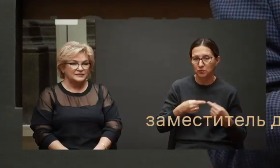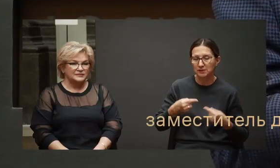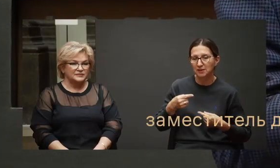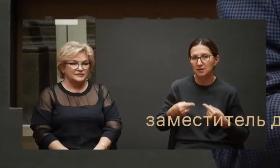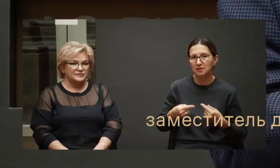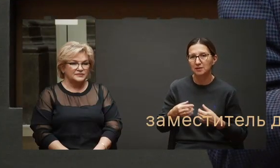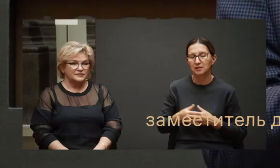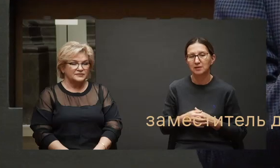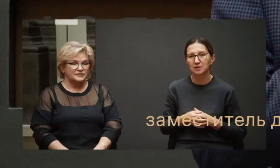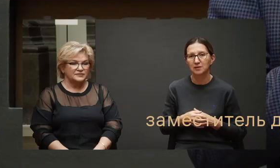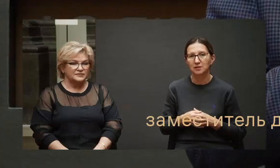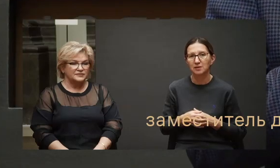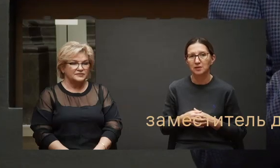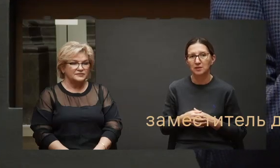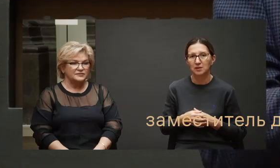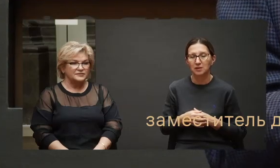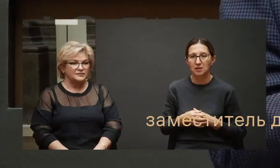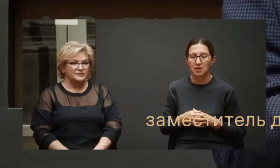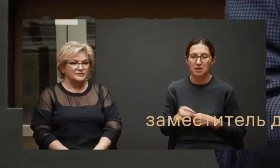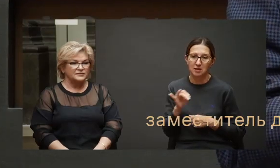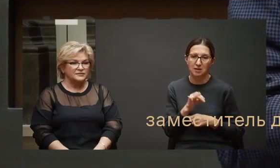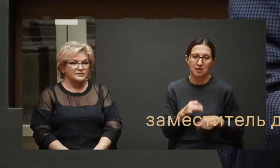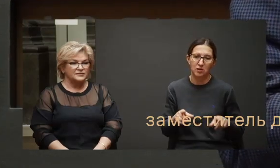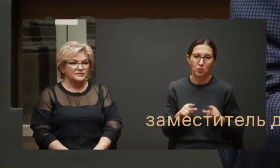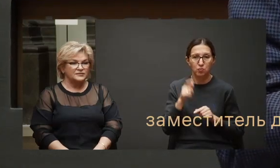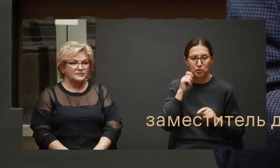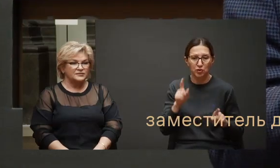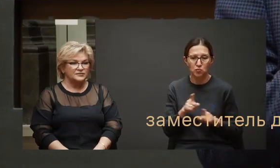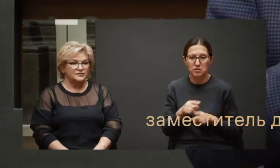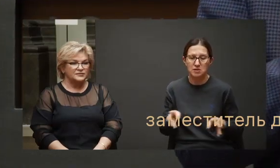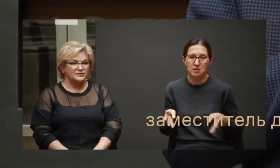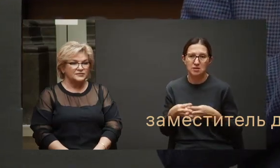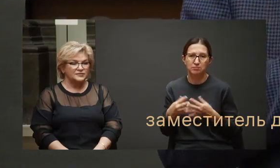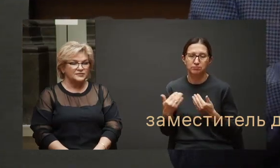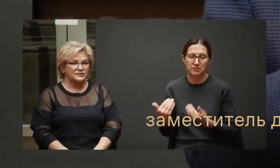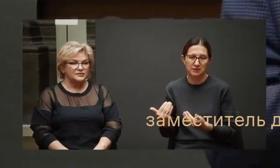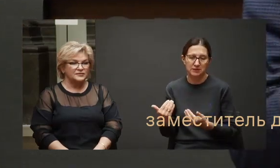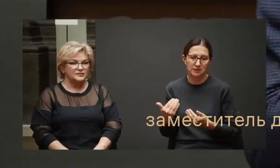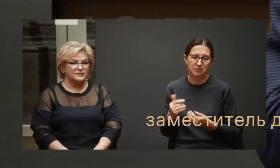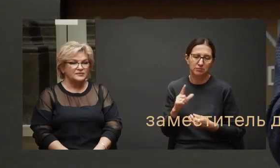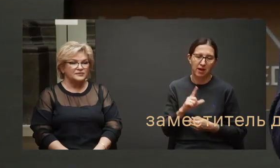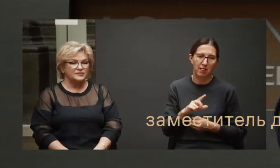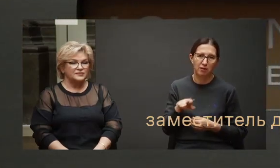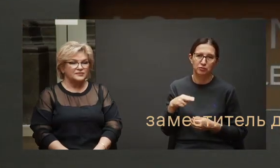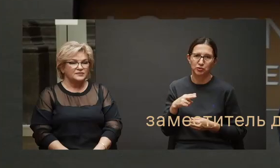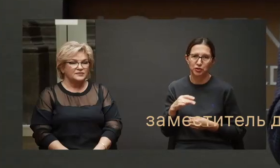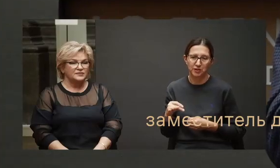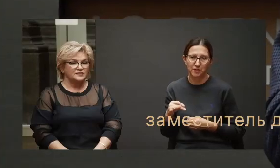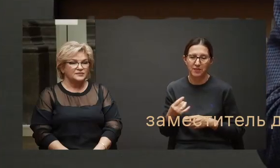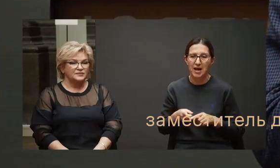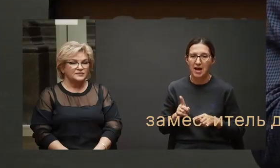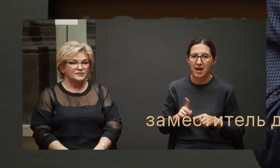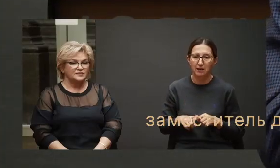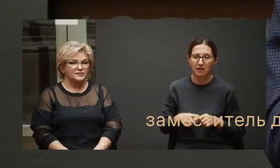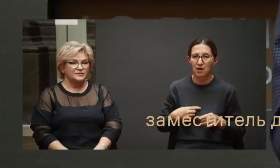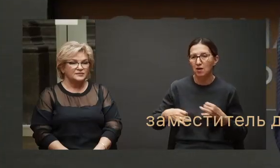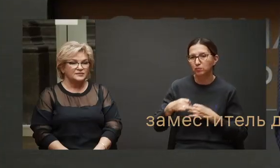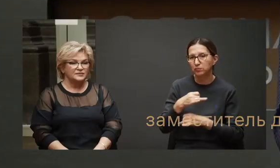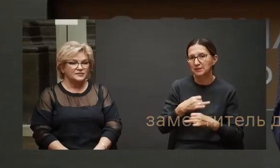Пушкинский LG Signature Wednesdays, среды Пушкинского LG Signature. Это наши